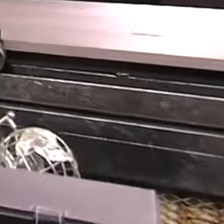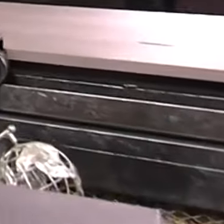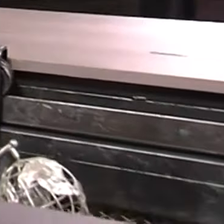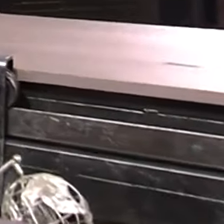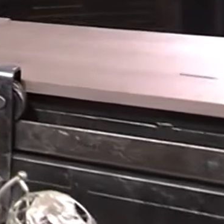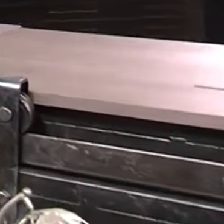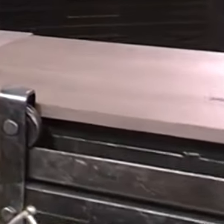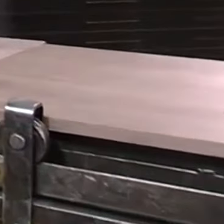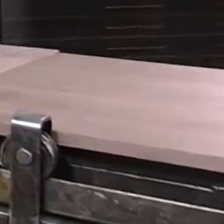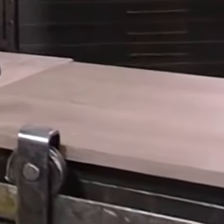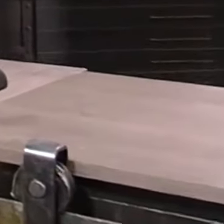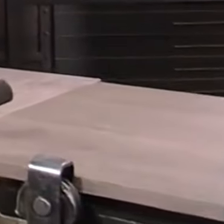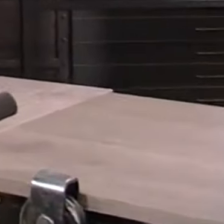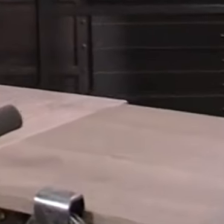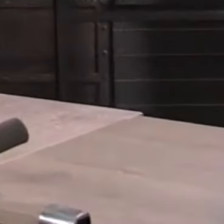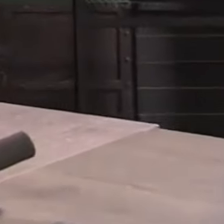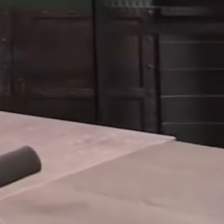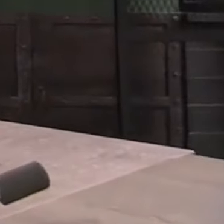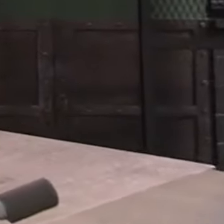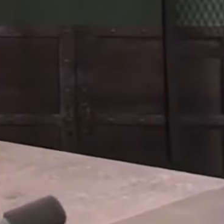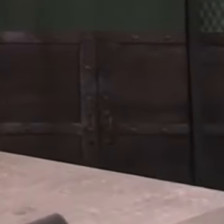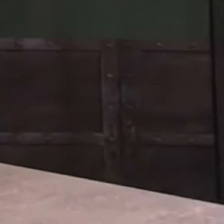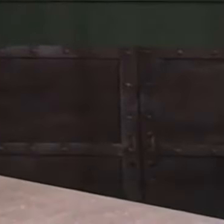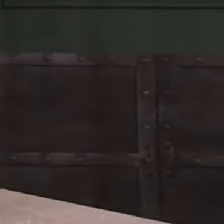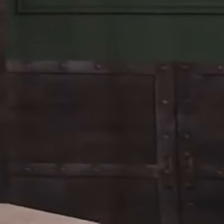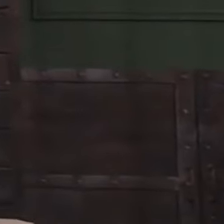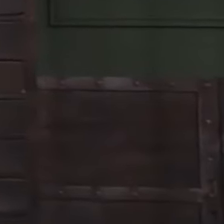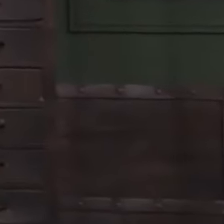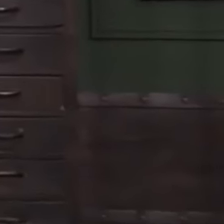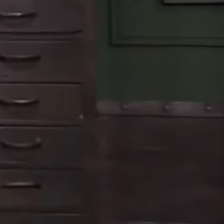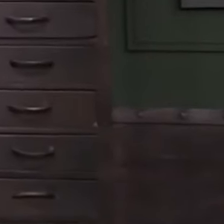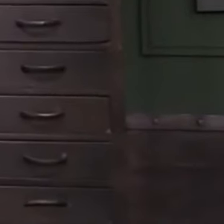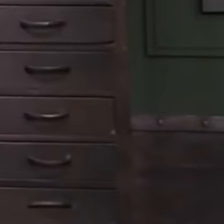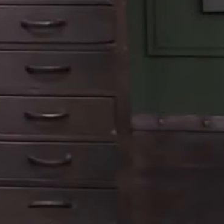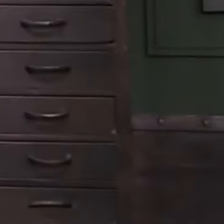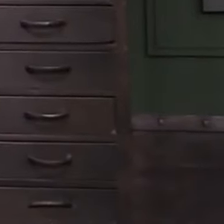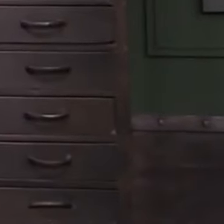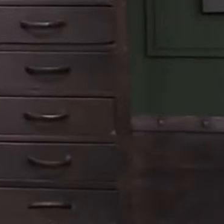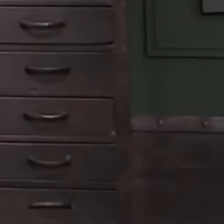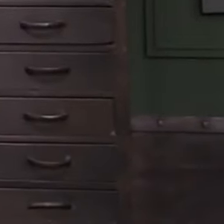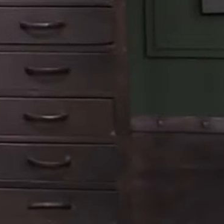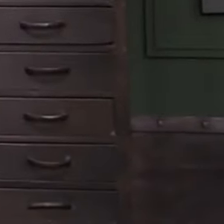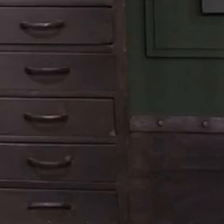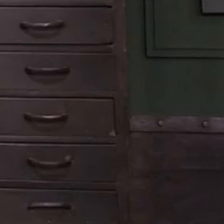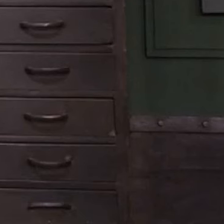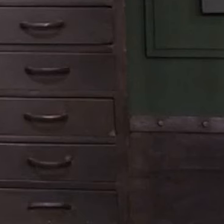싶으십니까? 그렇다면 사반 채널을 구독해주세요. 지금까지 이자연 기자였습니다.